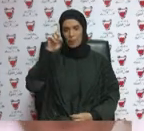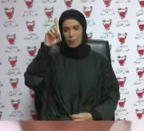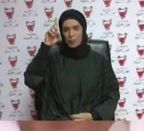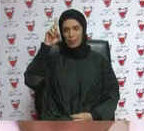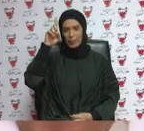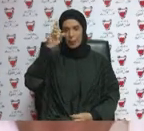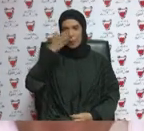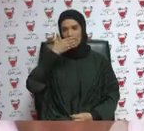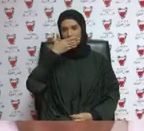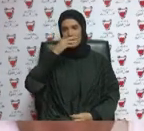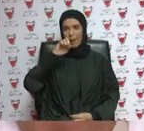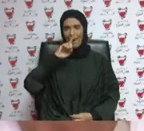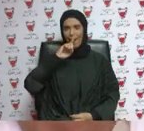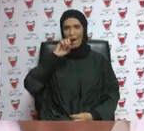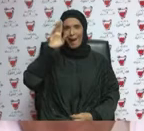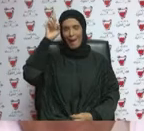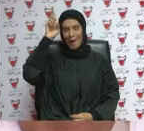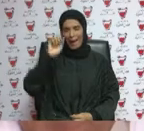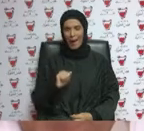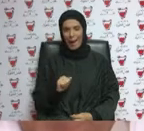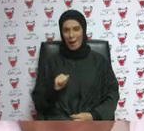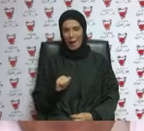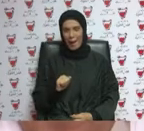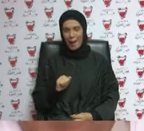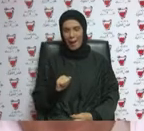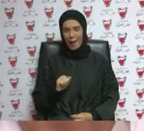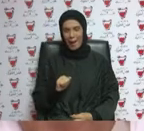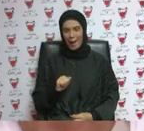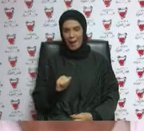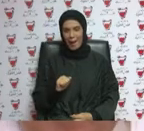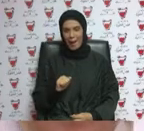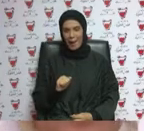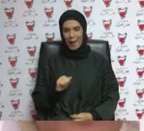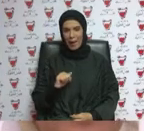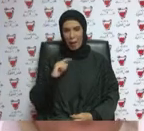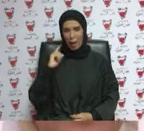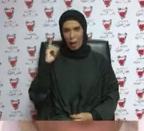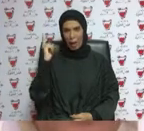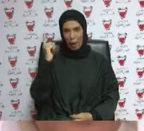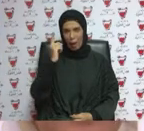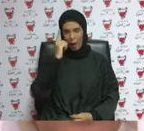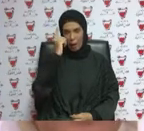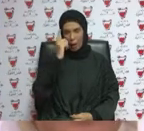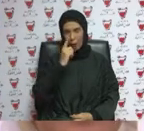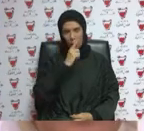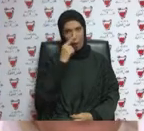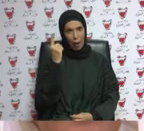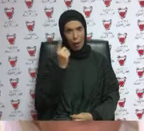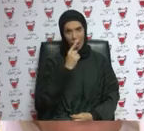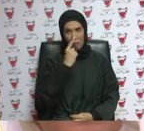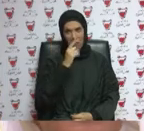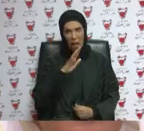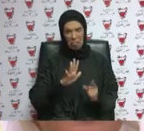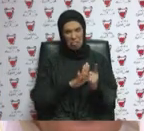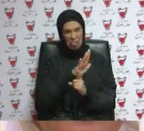والشكر لله، أهل العالم يتداعى من حولنا وإحنا الحمد لله إلى